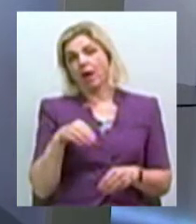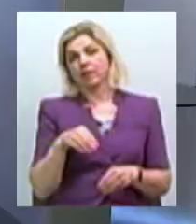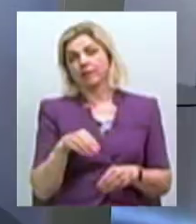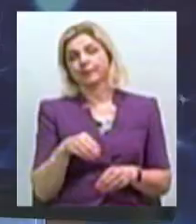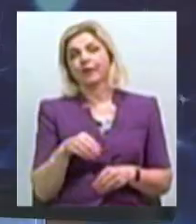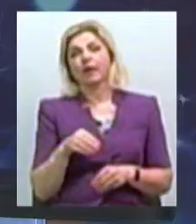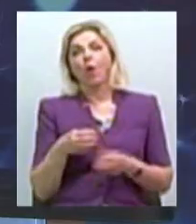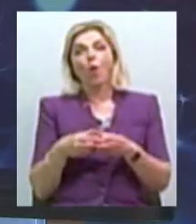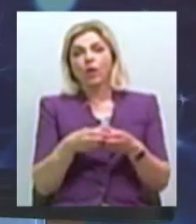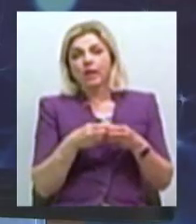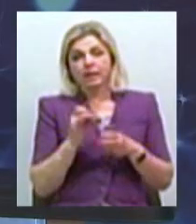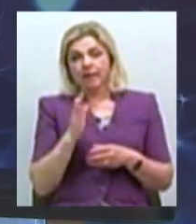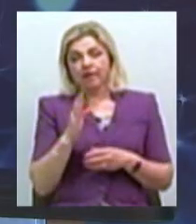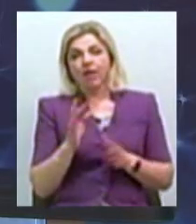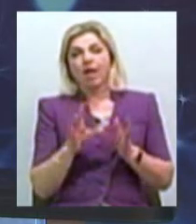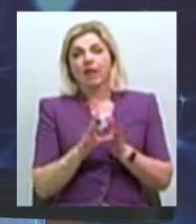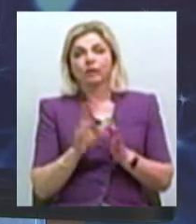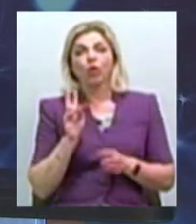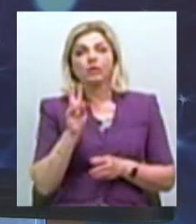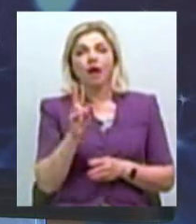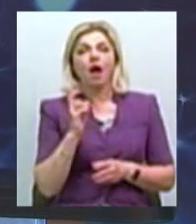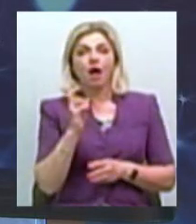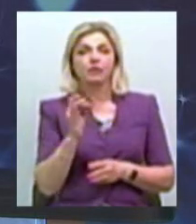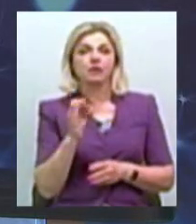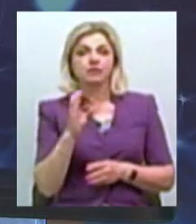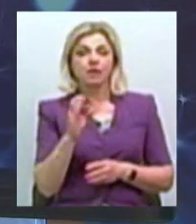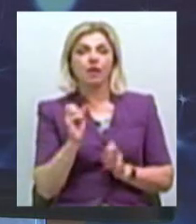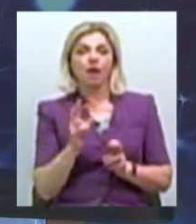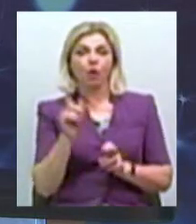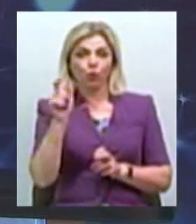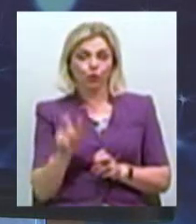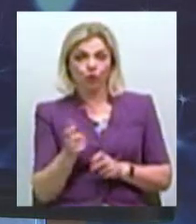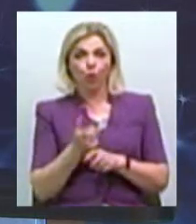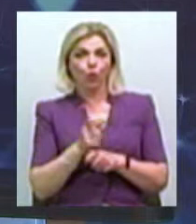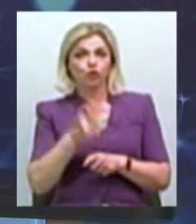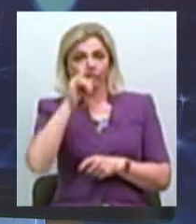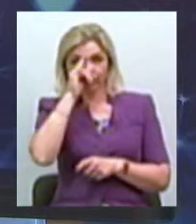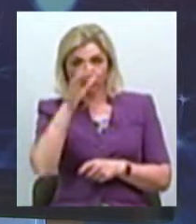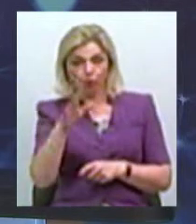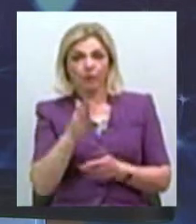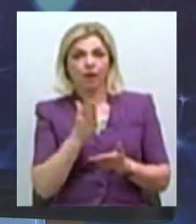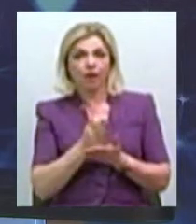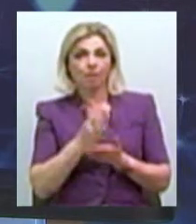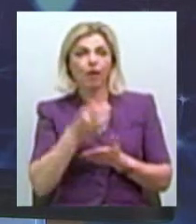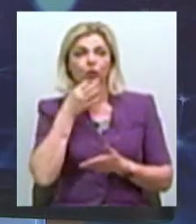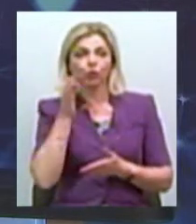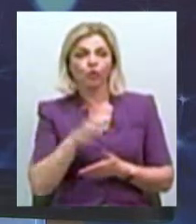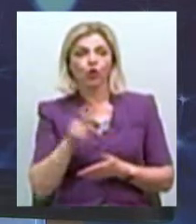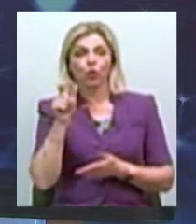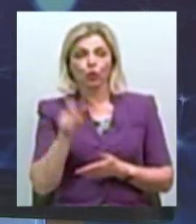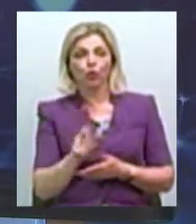Обрав колектив електротрансу як людину, яка досить відома, яка має досвід, людина,